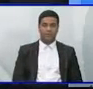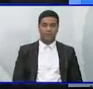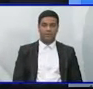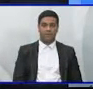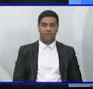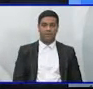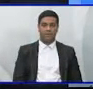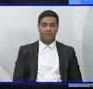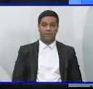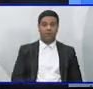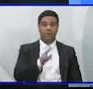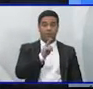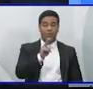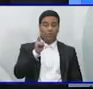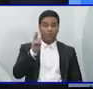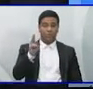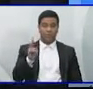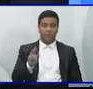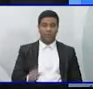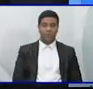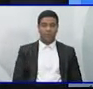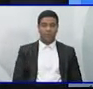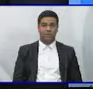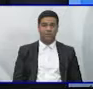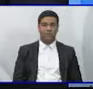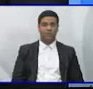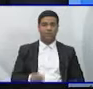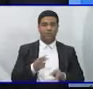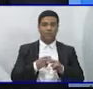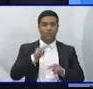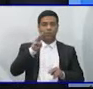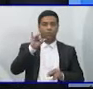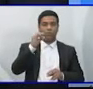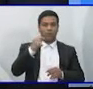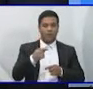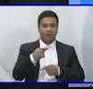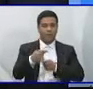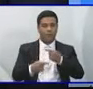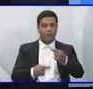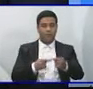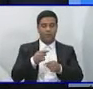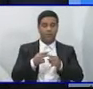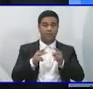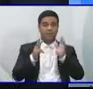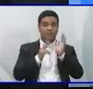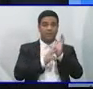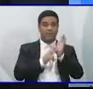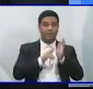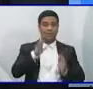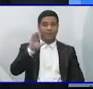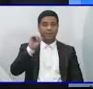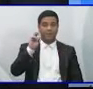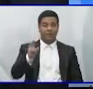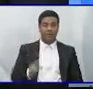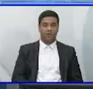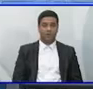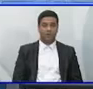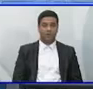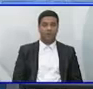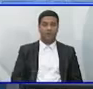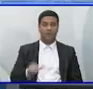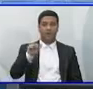Demak, Qoraqalpoqlar turkiy bejanaklar negizida 8-asrda Amdaryoning